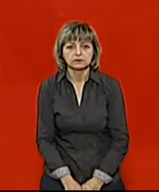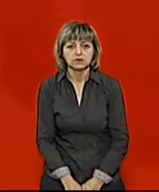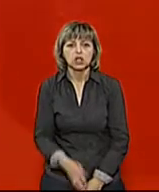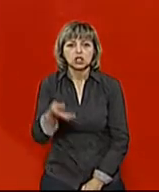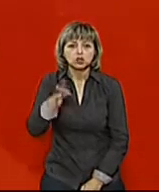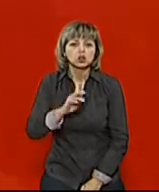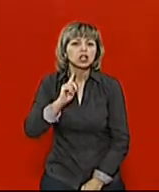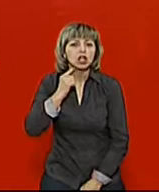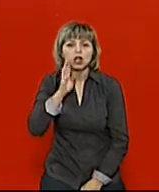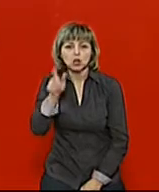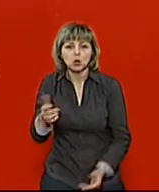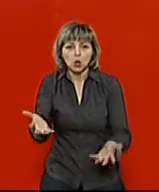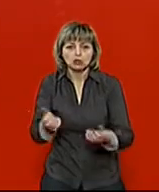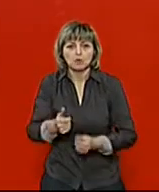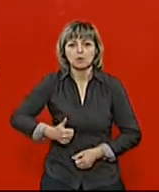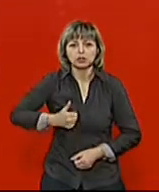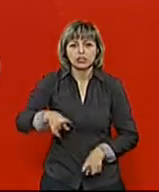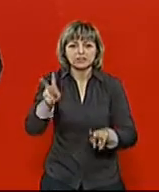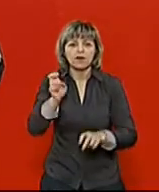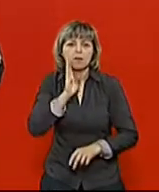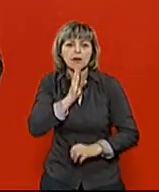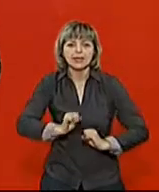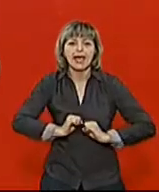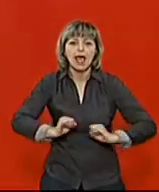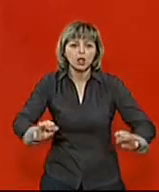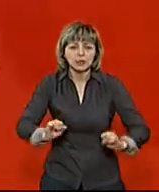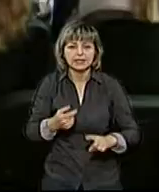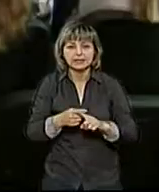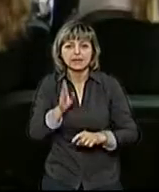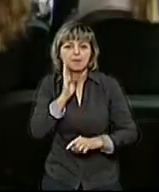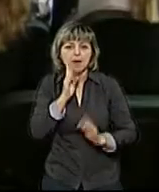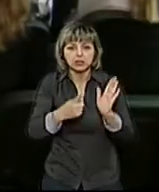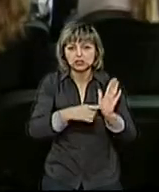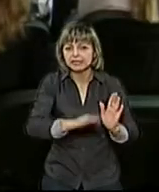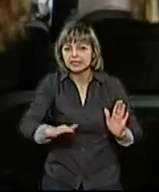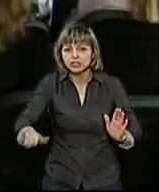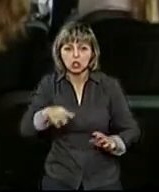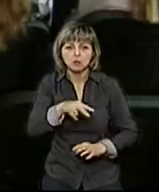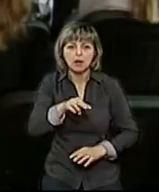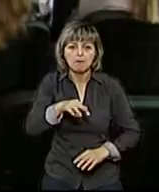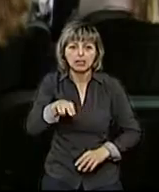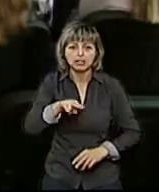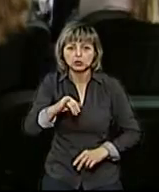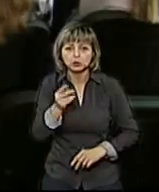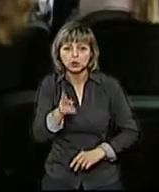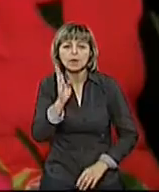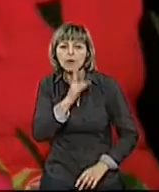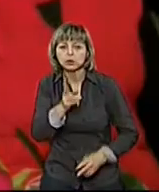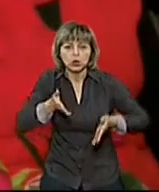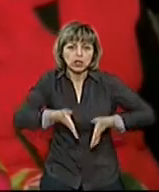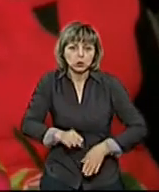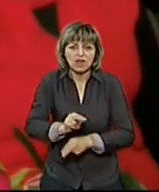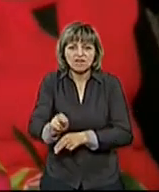4 лучанки отримали сьогодні почесне звання «Мати-героїня». Це мама 6 дітей – Любов Мандзюк, а також мами, які народили